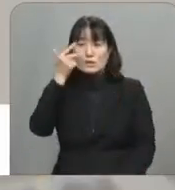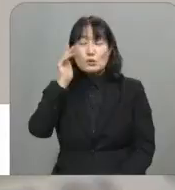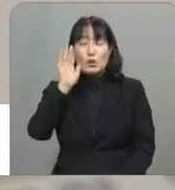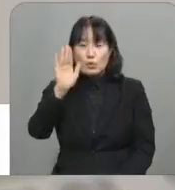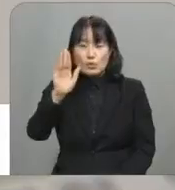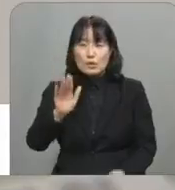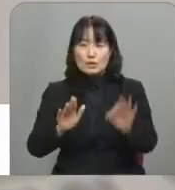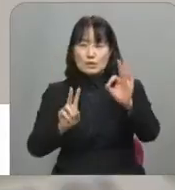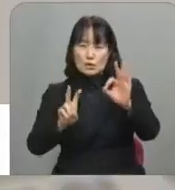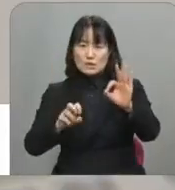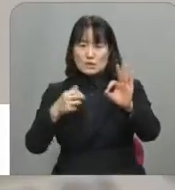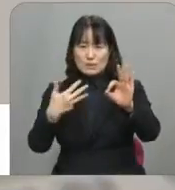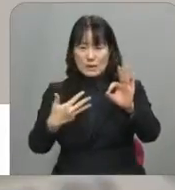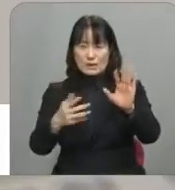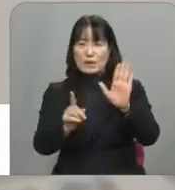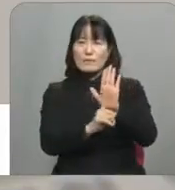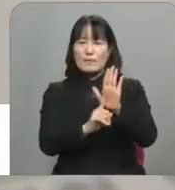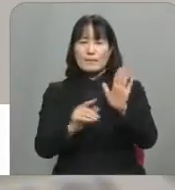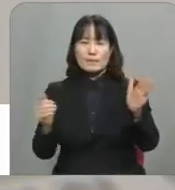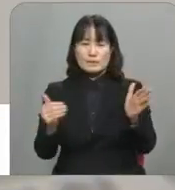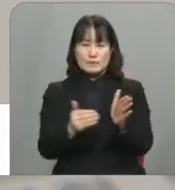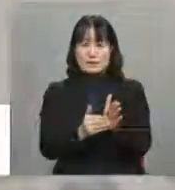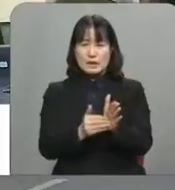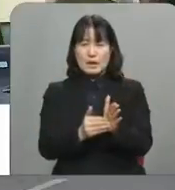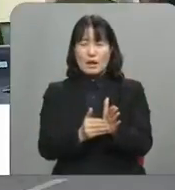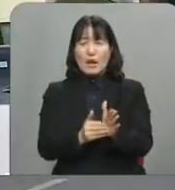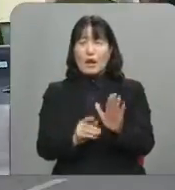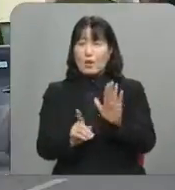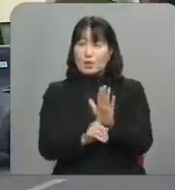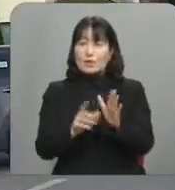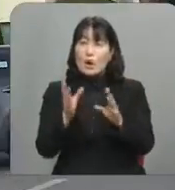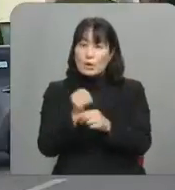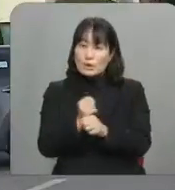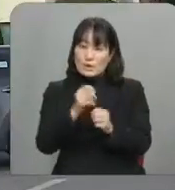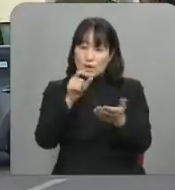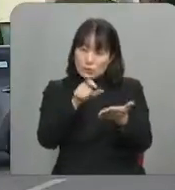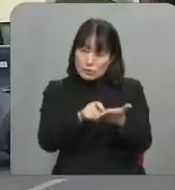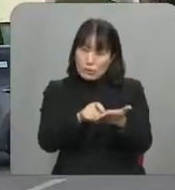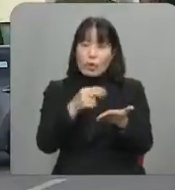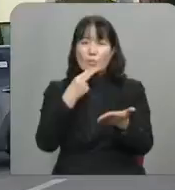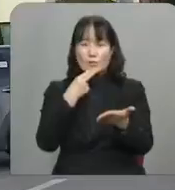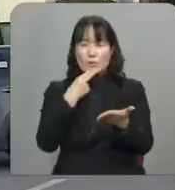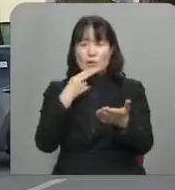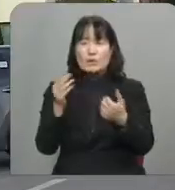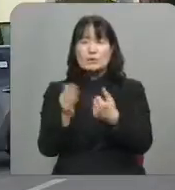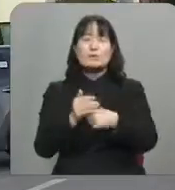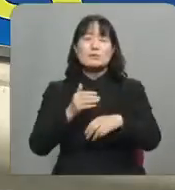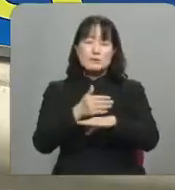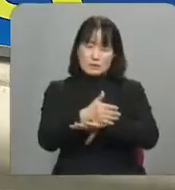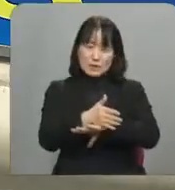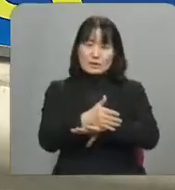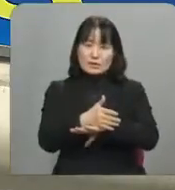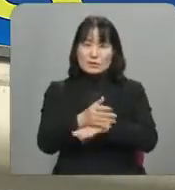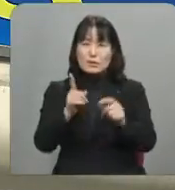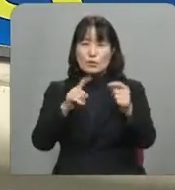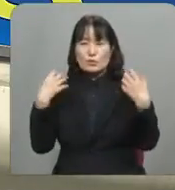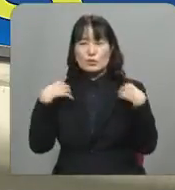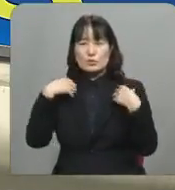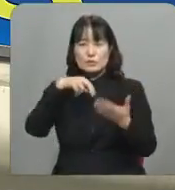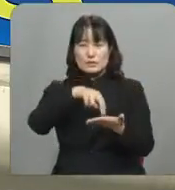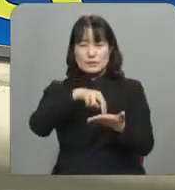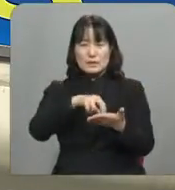지난 10월 28일에야 이루어졌습니다. 고시를 언제까지 하라는 규정이 없어 뒤늦게 했다는 게 고성군